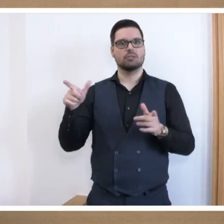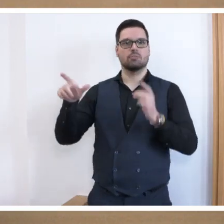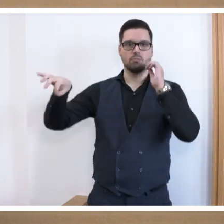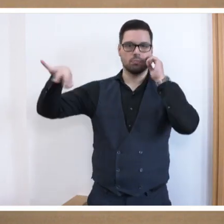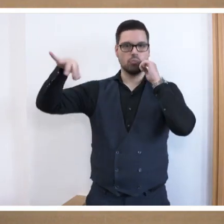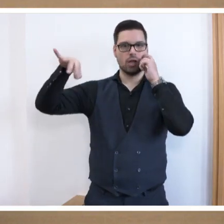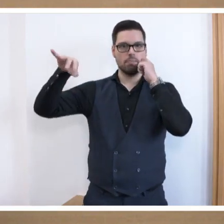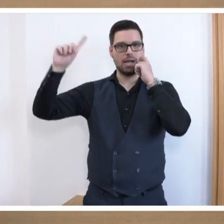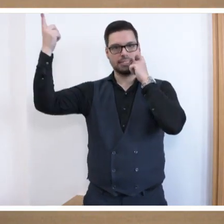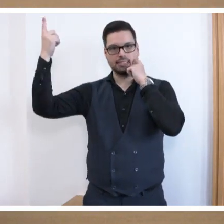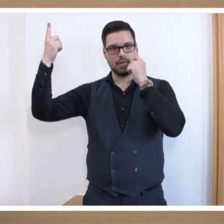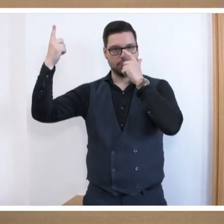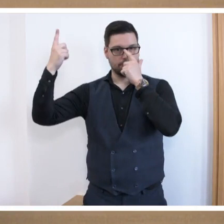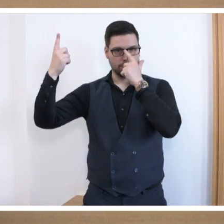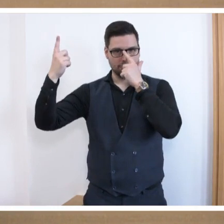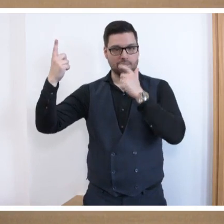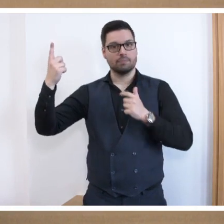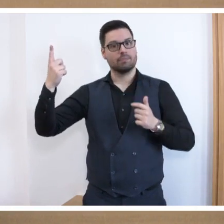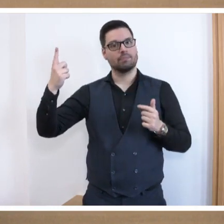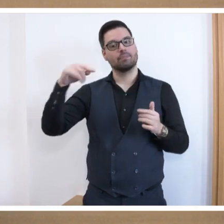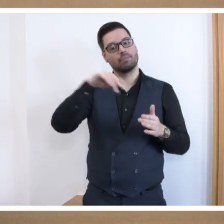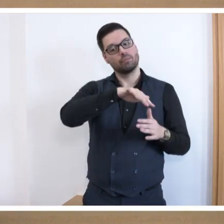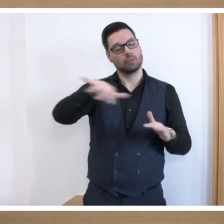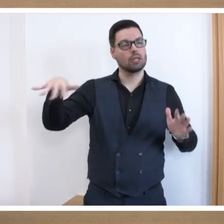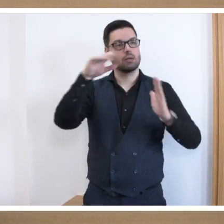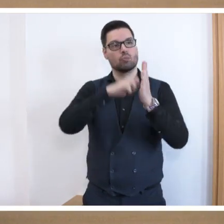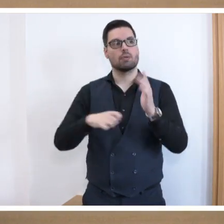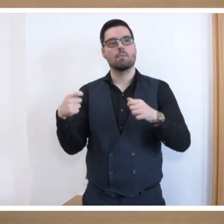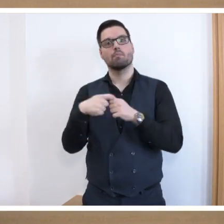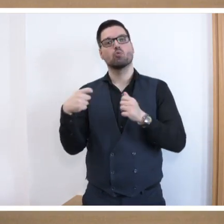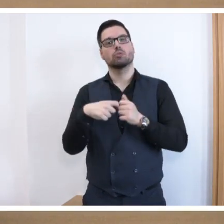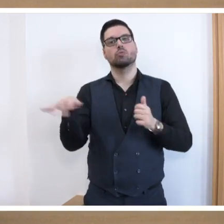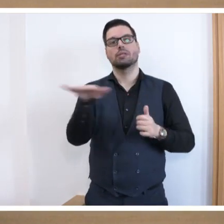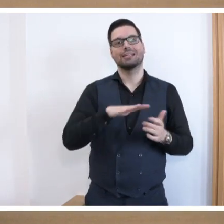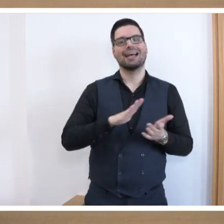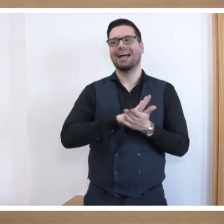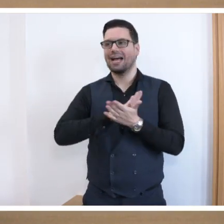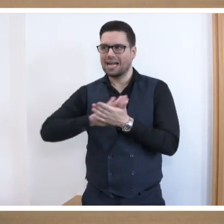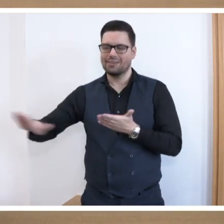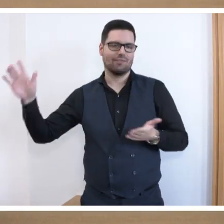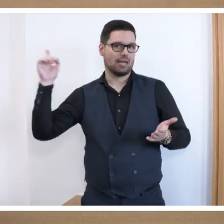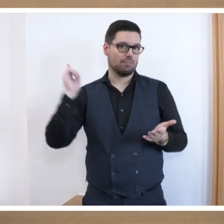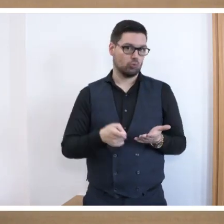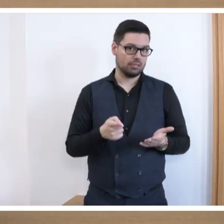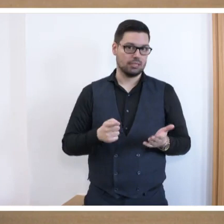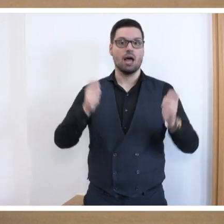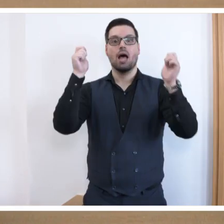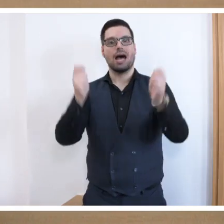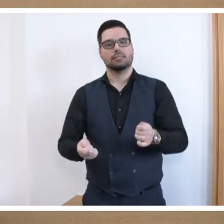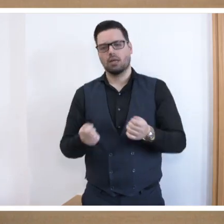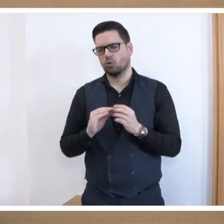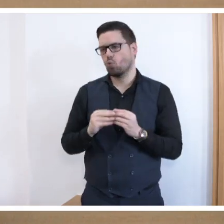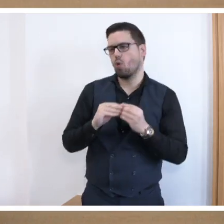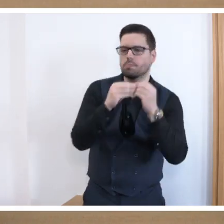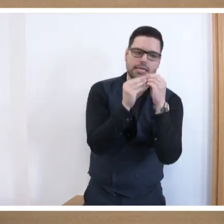und Bürgermeister habe ich mitgenommen, dass die bestehenden Förderprogramme von Bund und Land einfacher werden müssen. Die Antragstellung sei zu